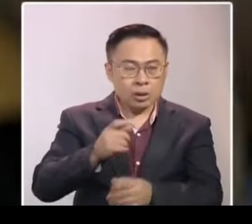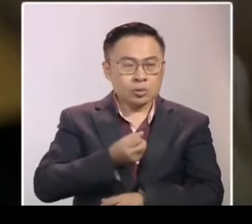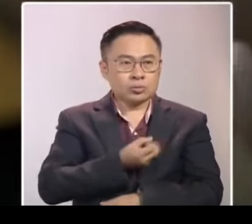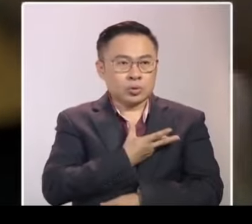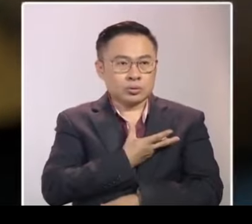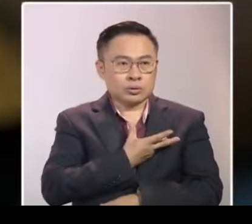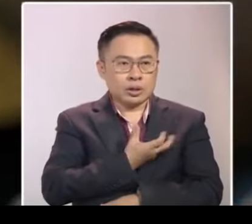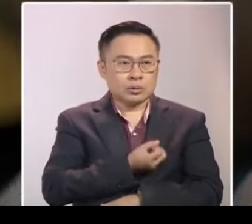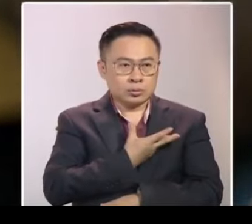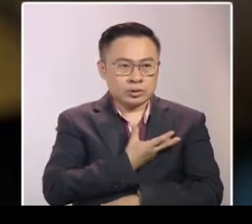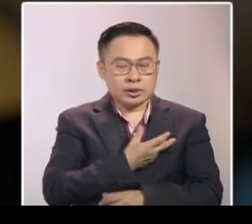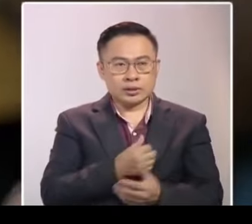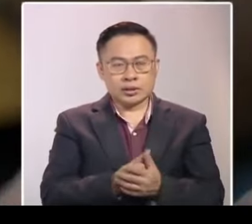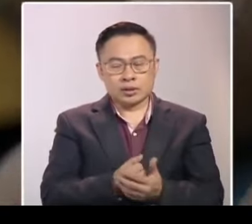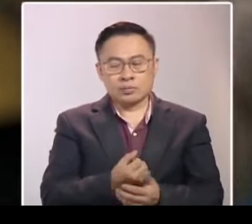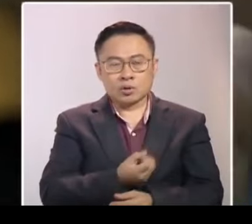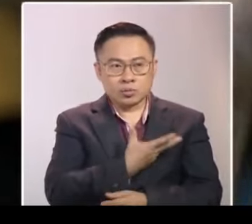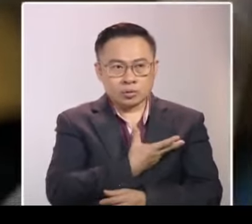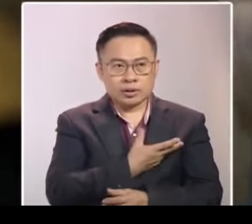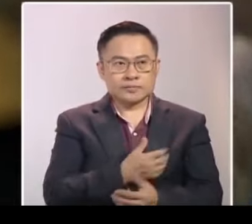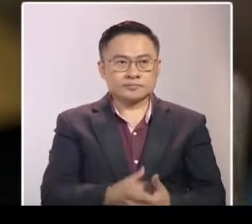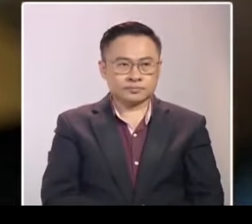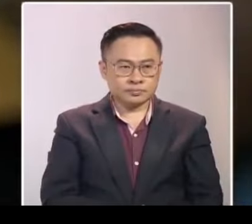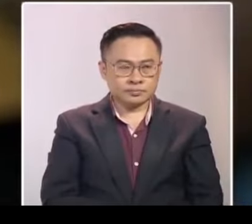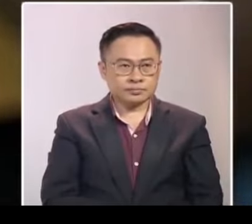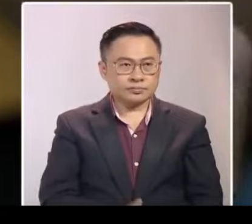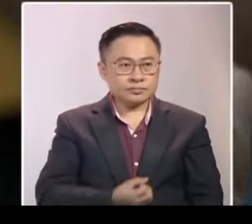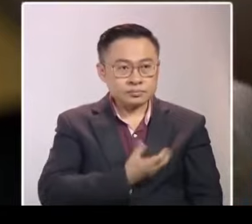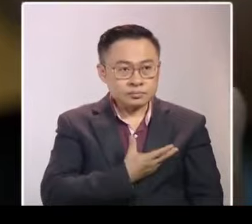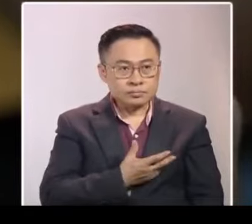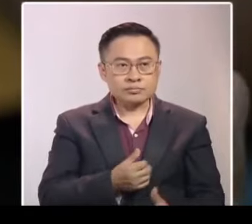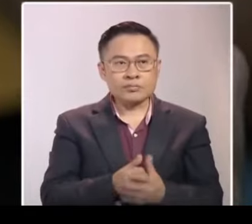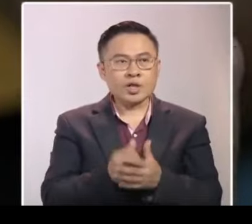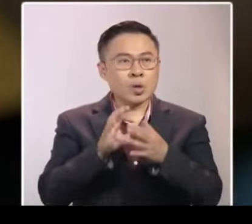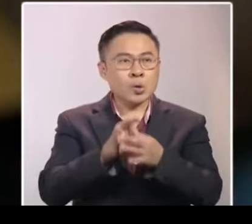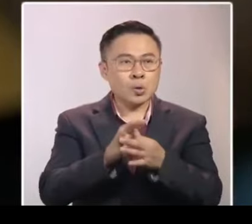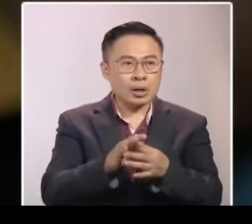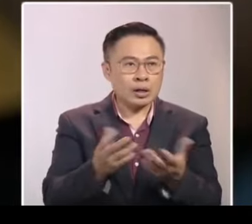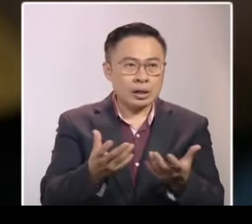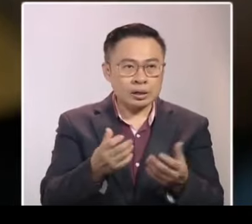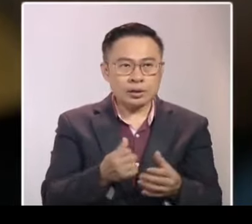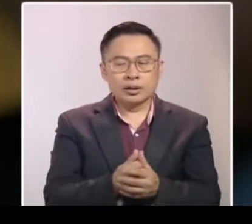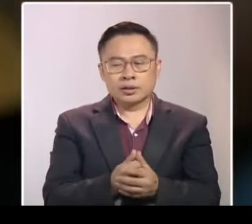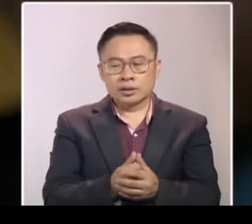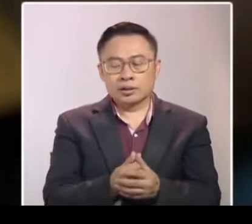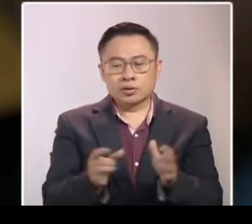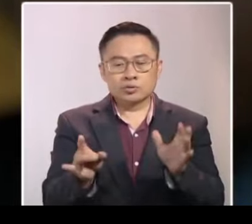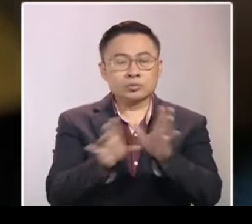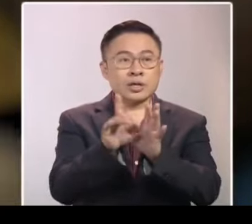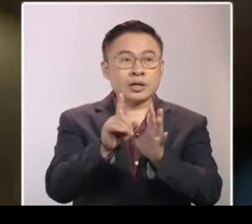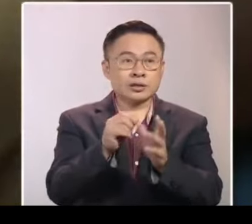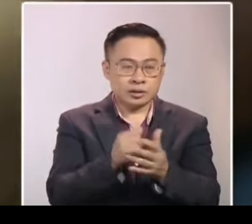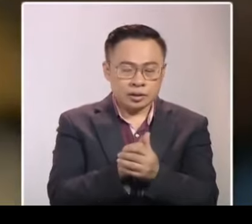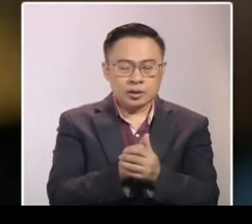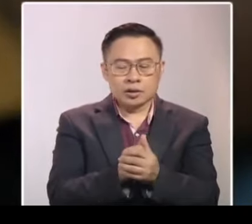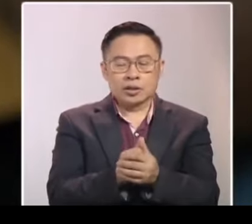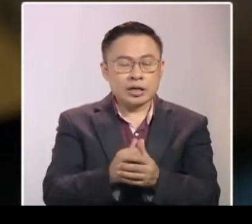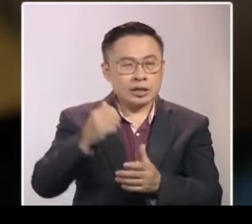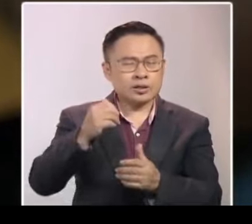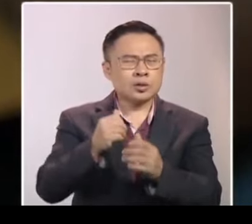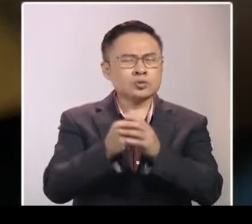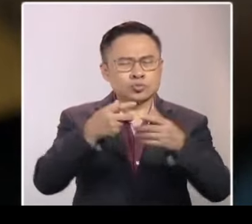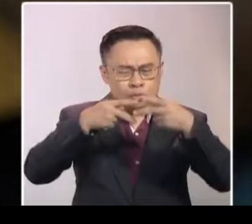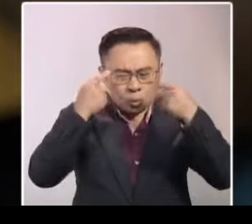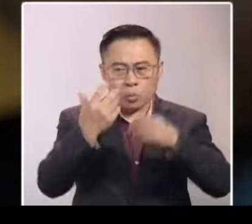มอก็คือทำเสียงเข้มมีหลักฐานมาแบบนี้เนี่ยคุณป้าเก็เลยกลัวใช่มั้ยแล้วก็ข่มขู่ต่อว่าคือเพื่อความ